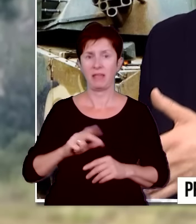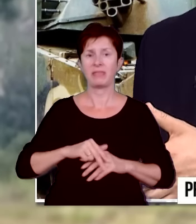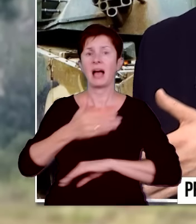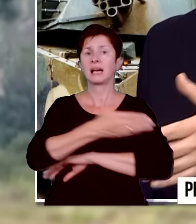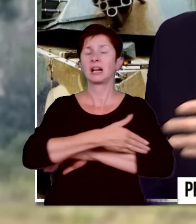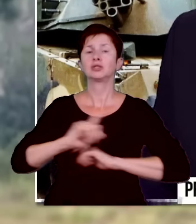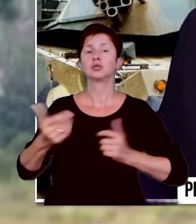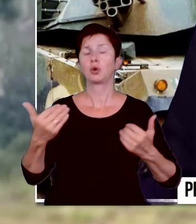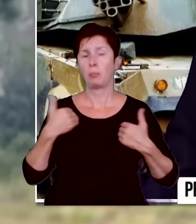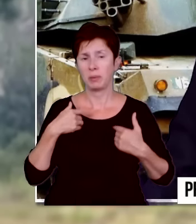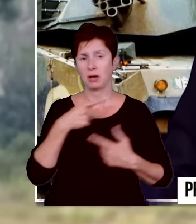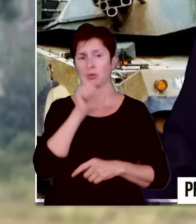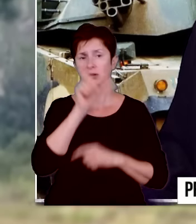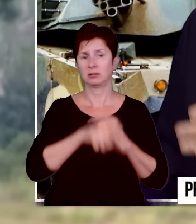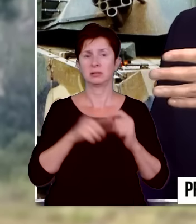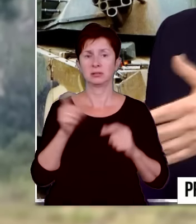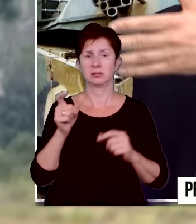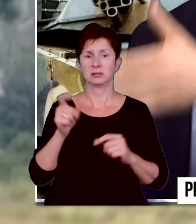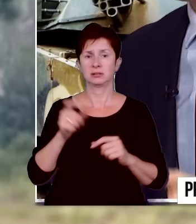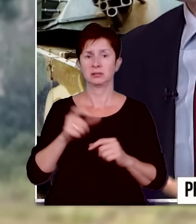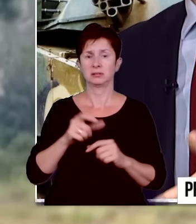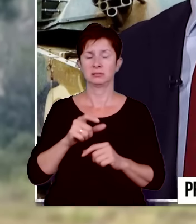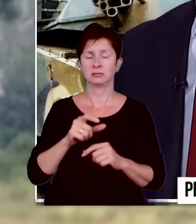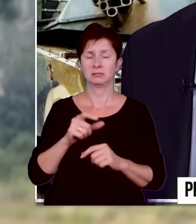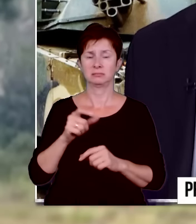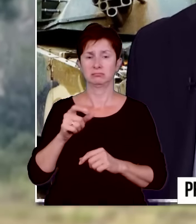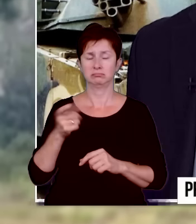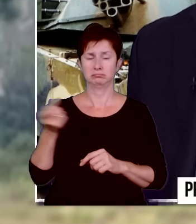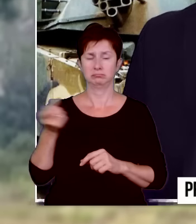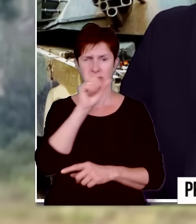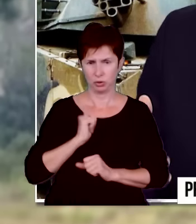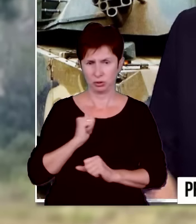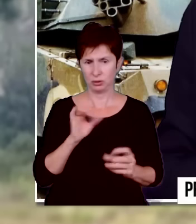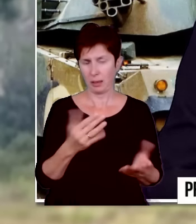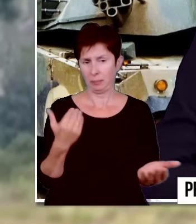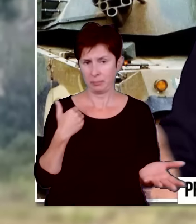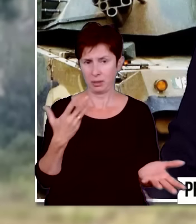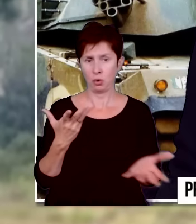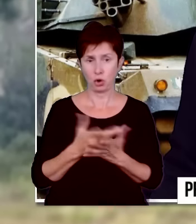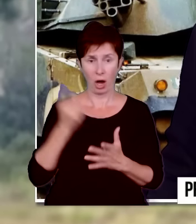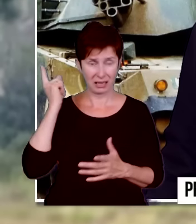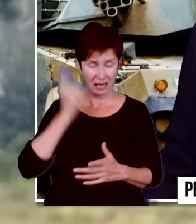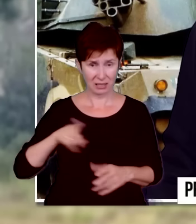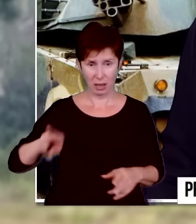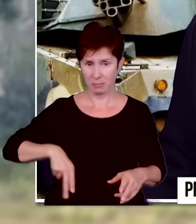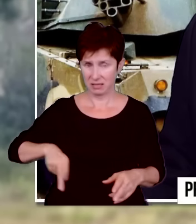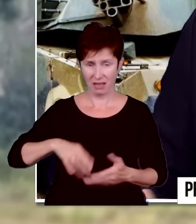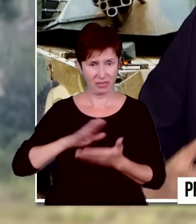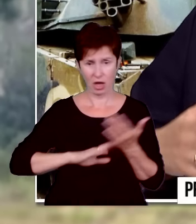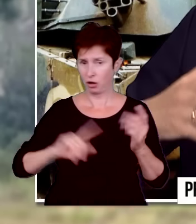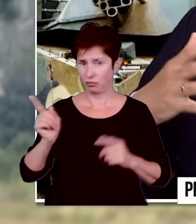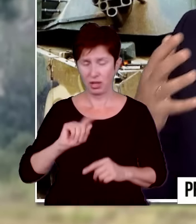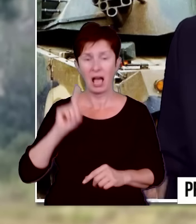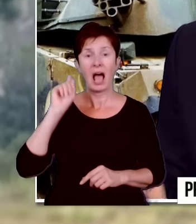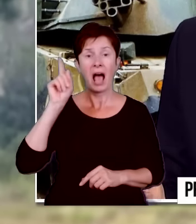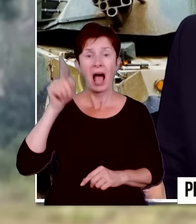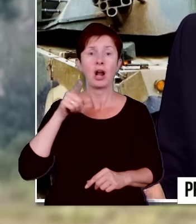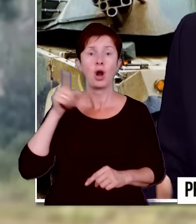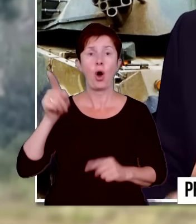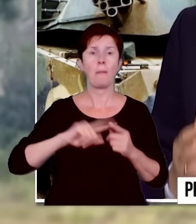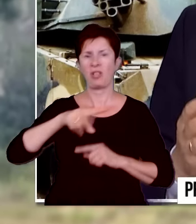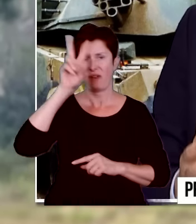zakłucie w kajdanki tych żołnierzy przez żandarmerię to nie było z rozkazu ministra obrony narodowej ale to że on nie zareagował przez te ponad dwa miesiące że nie uznał że to jest na